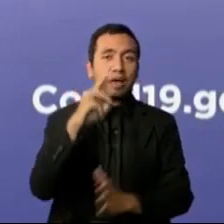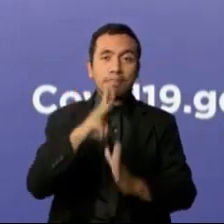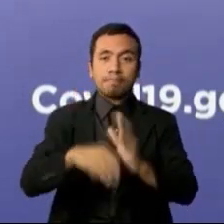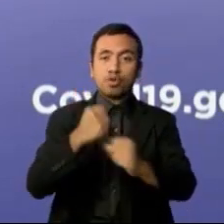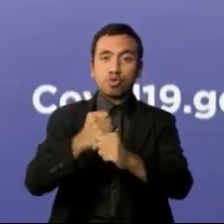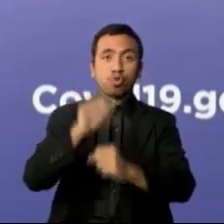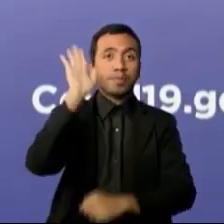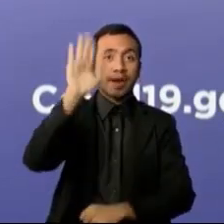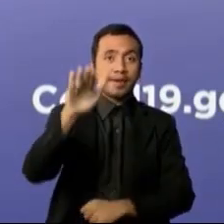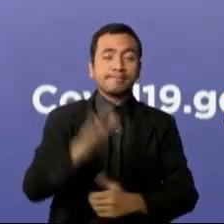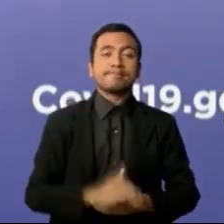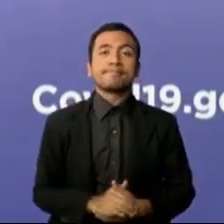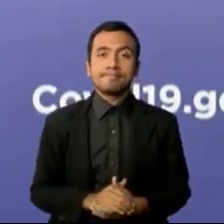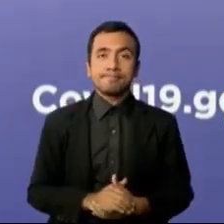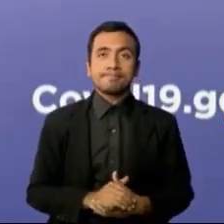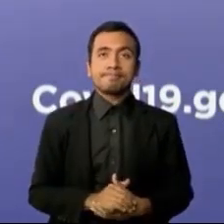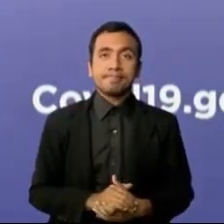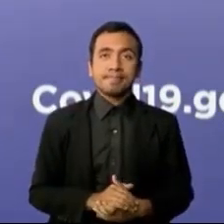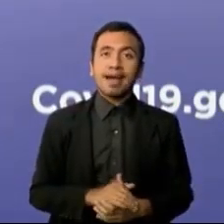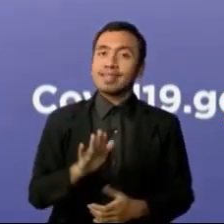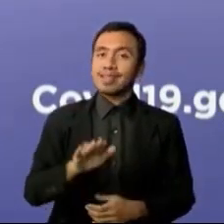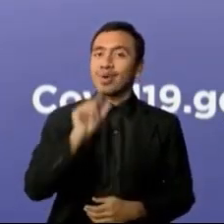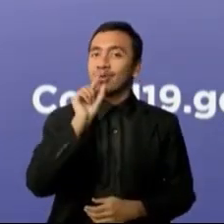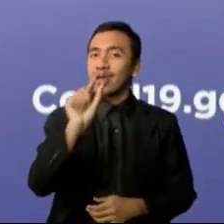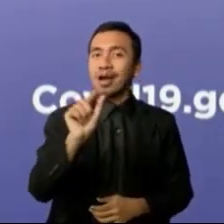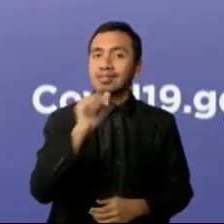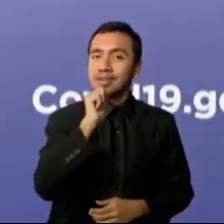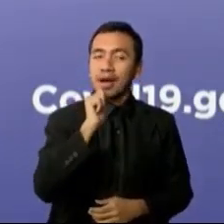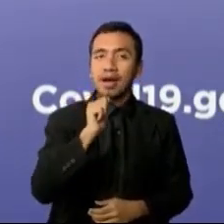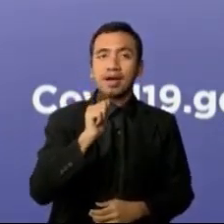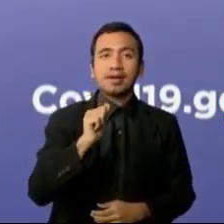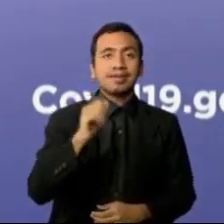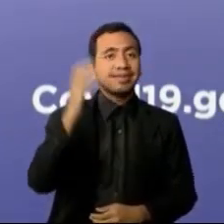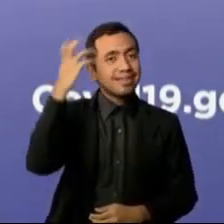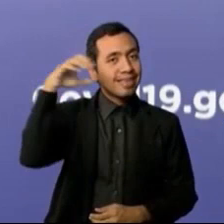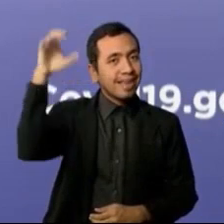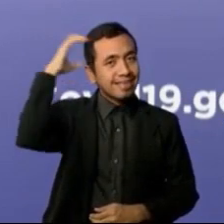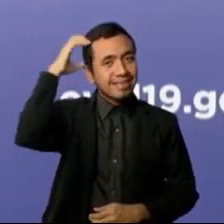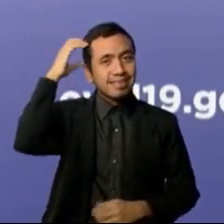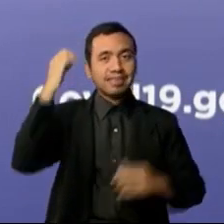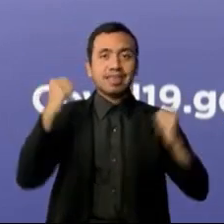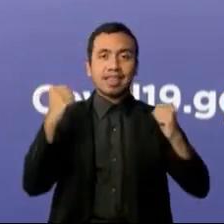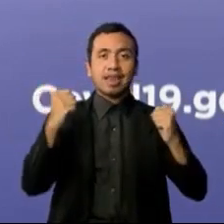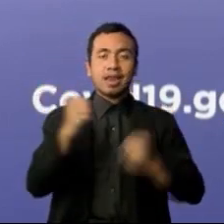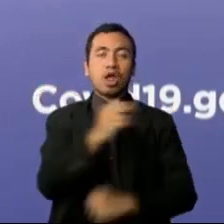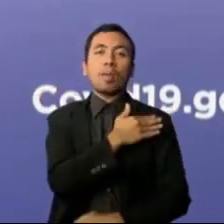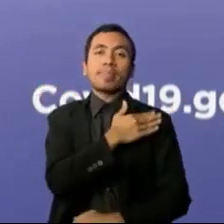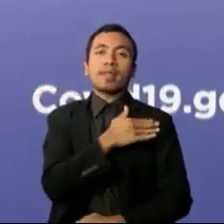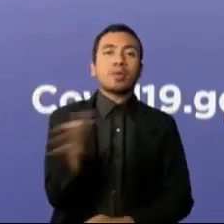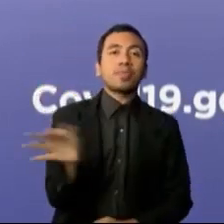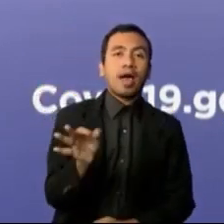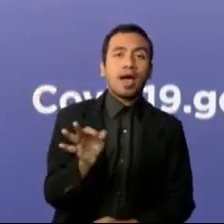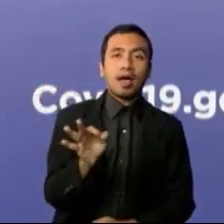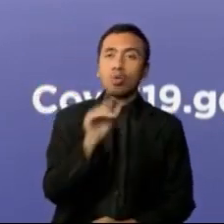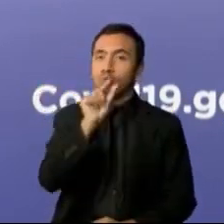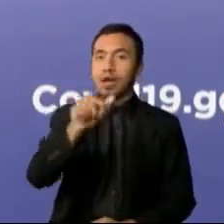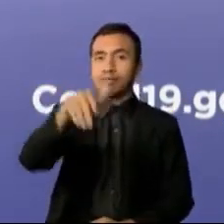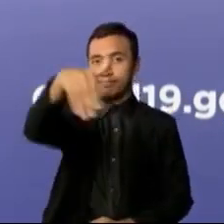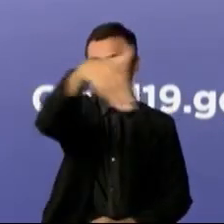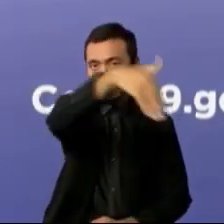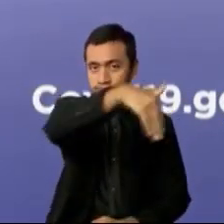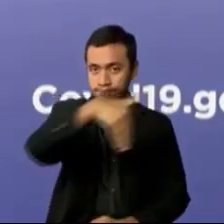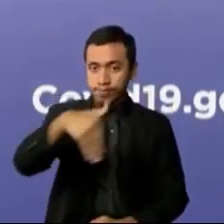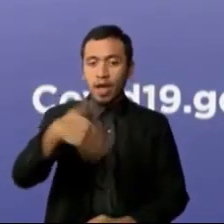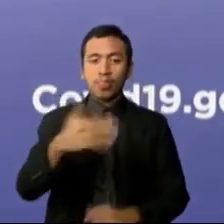depan yang akan kita hadirkan seluruh kabupaten dinas kesehatan kabupaten kota dan para pihak